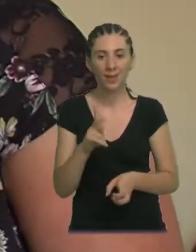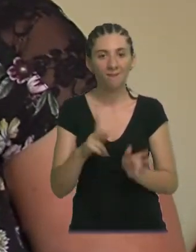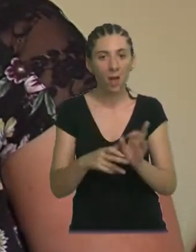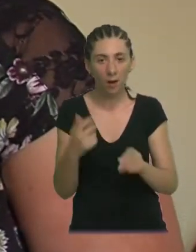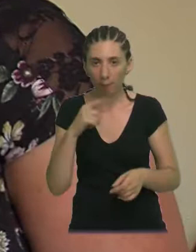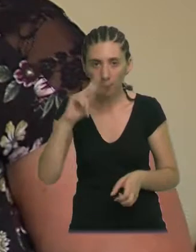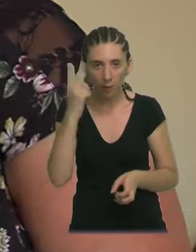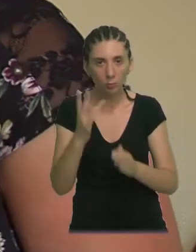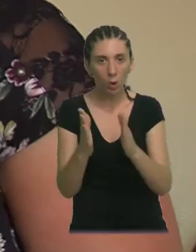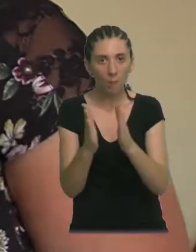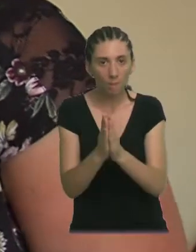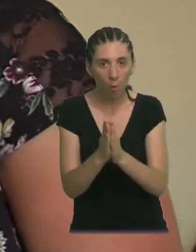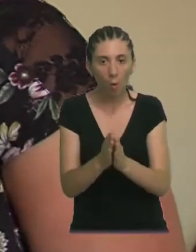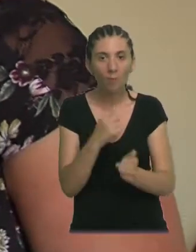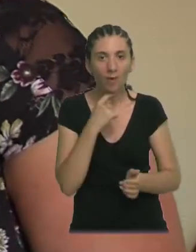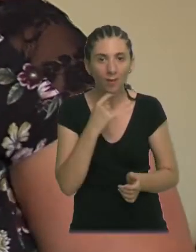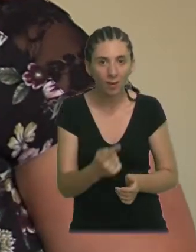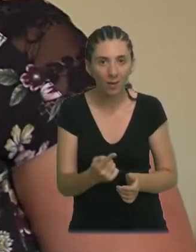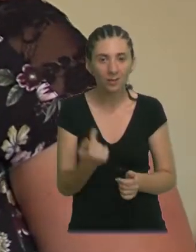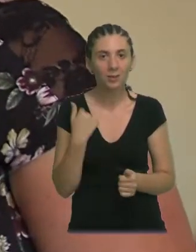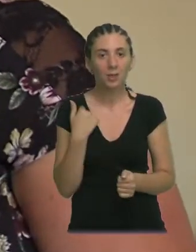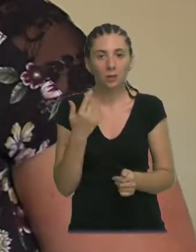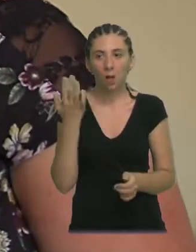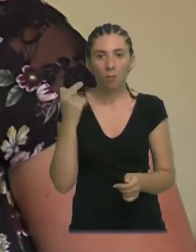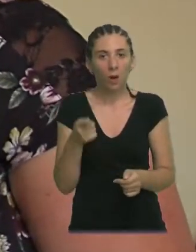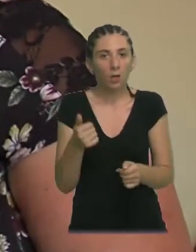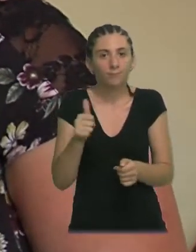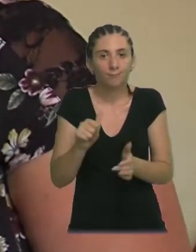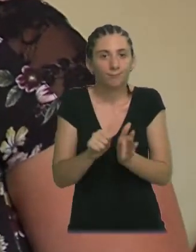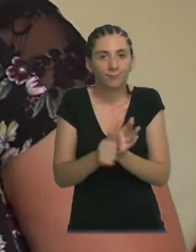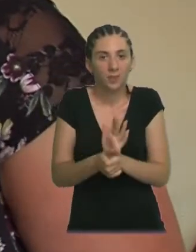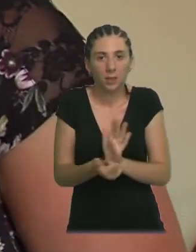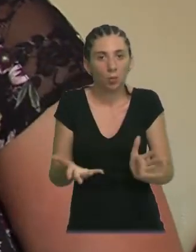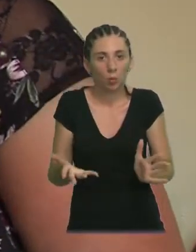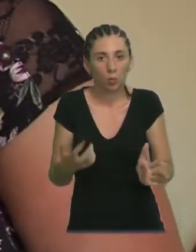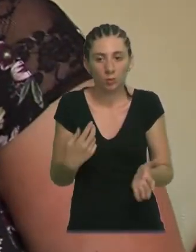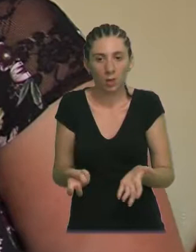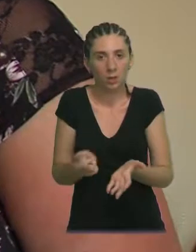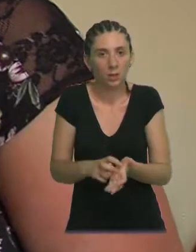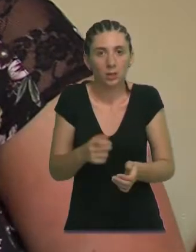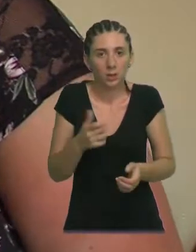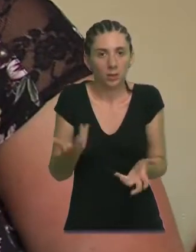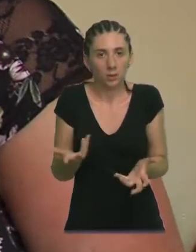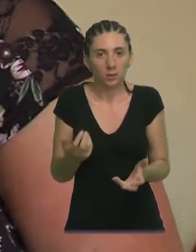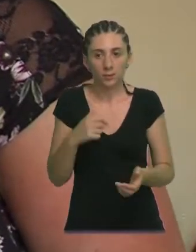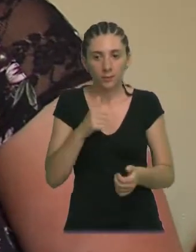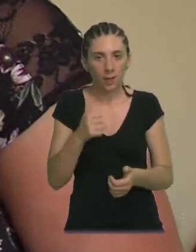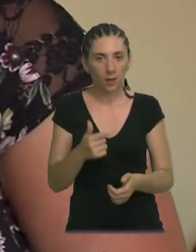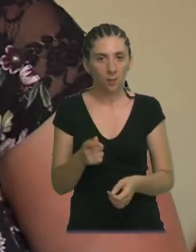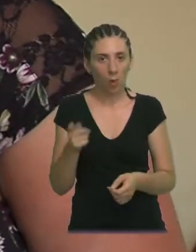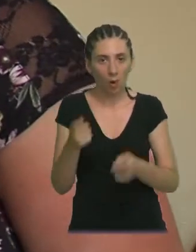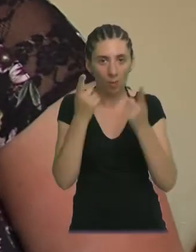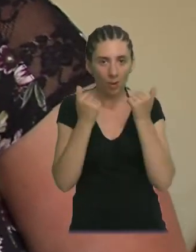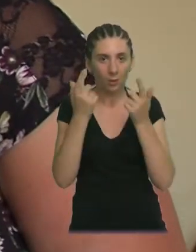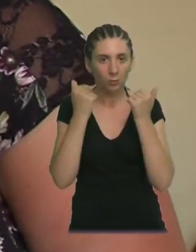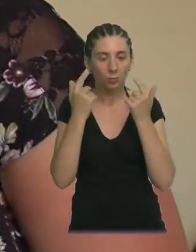Ivana ne razumijem te, molim te daj mi još reci. Ja sam bila tu sekundu da se ustanem, ne mogu više, dijete stvarno, jer ona je već